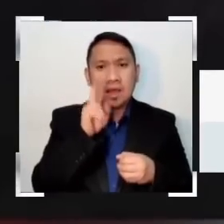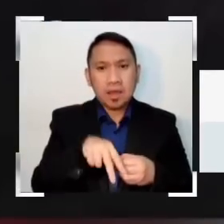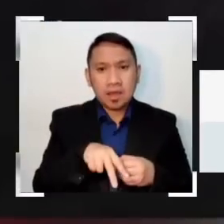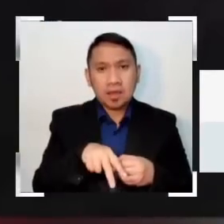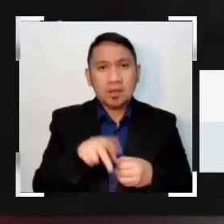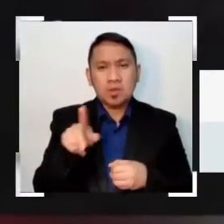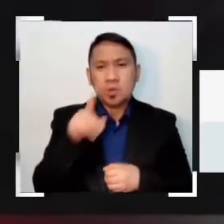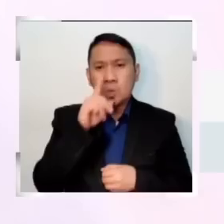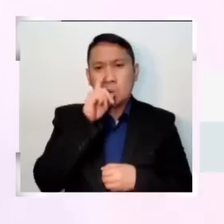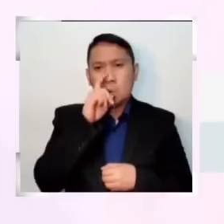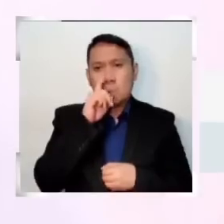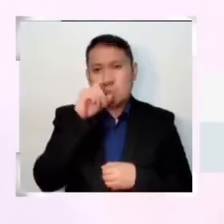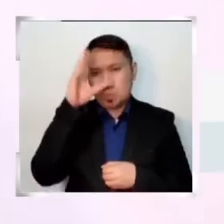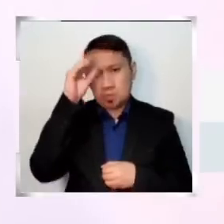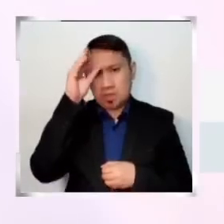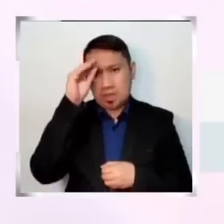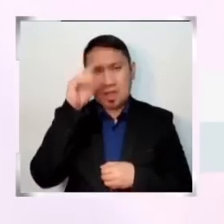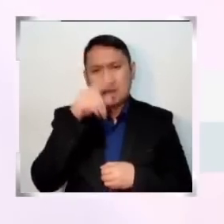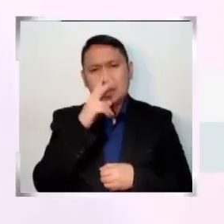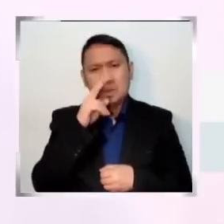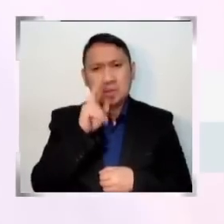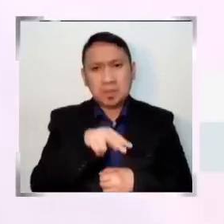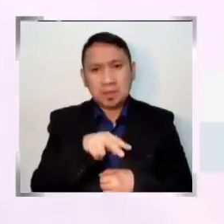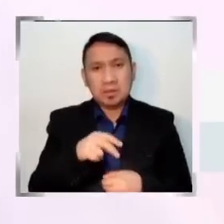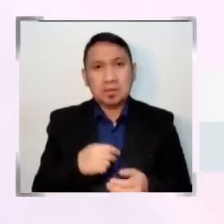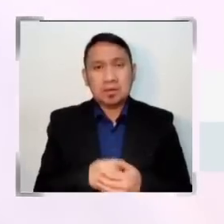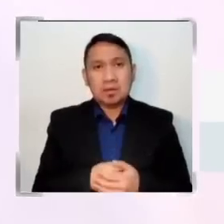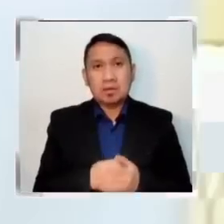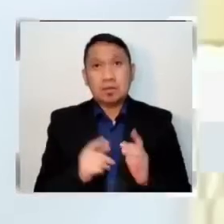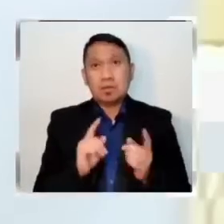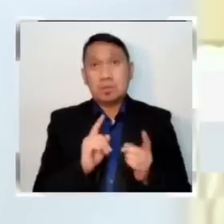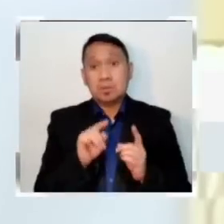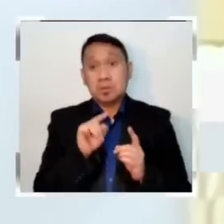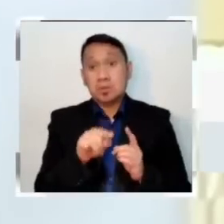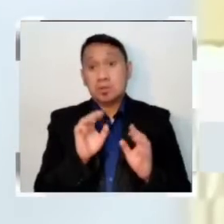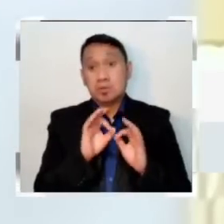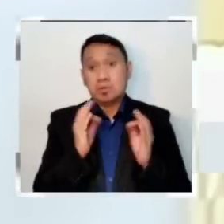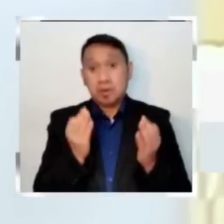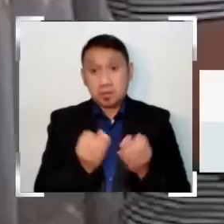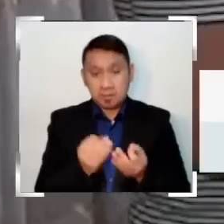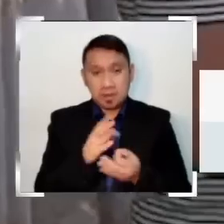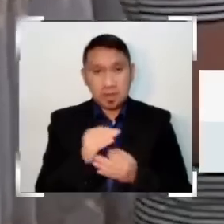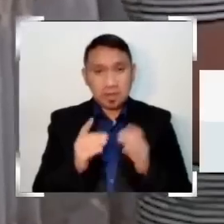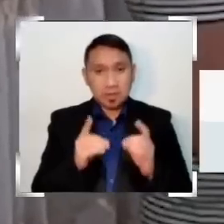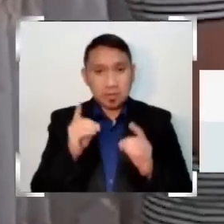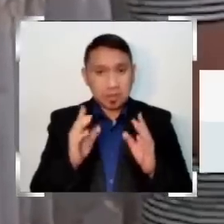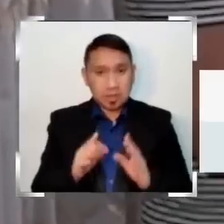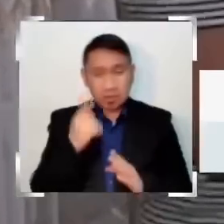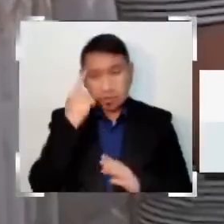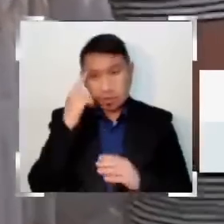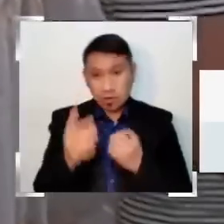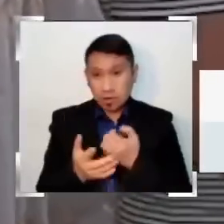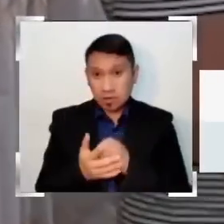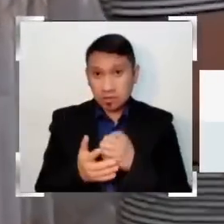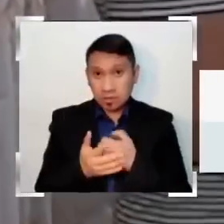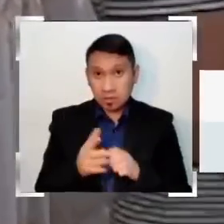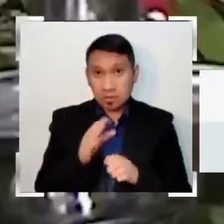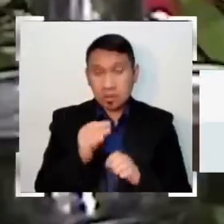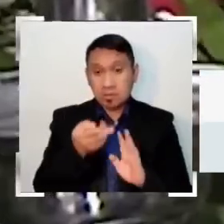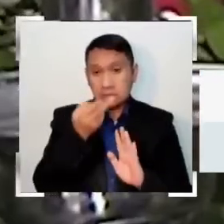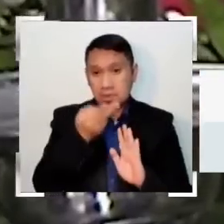taong gulang na lalaki. Nagkausap na raw ang pamilya ng biktima at ang driver ng truck para sa gastusin at pagpapalibing sa